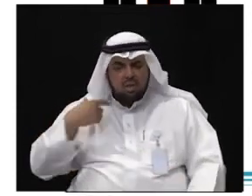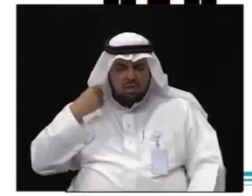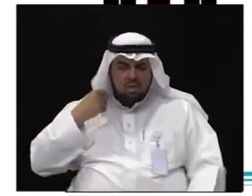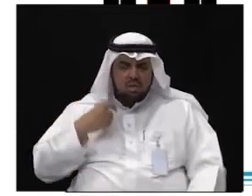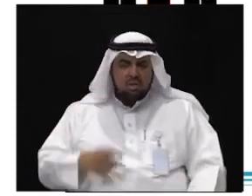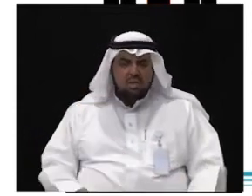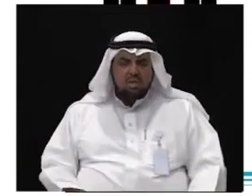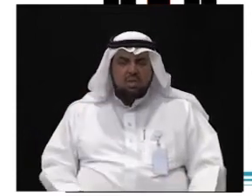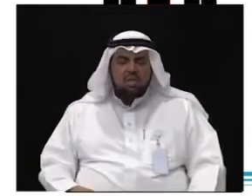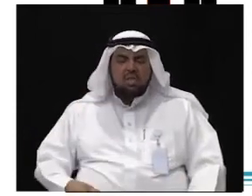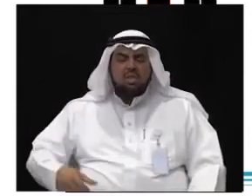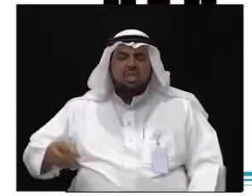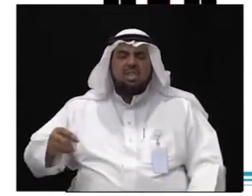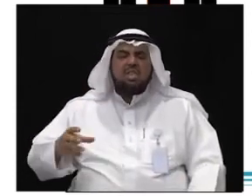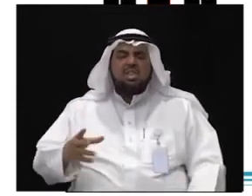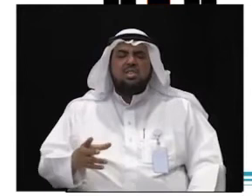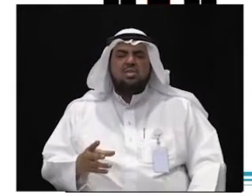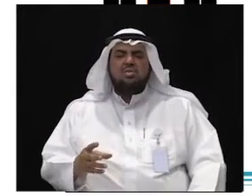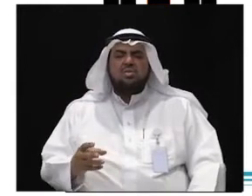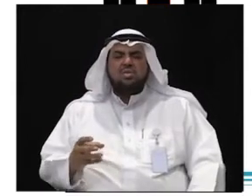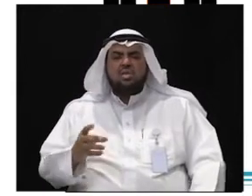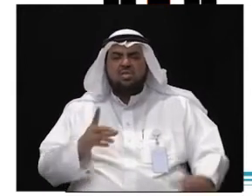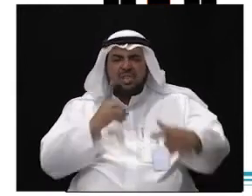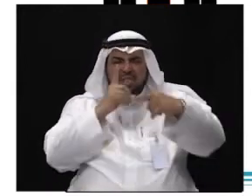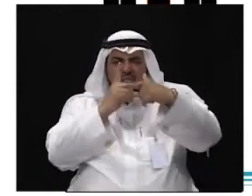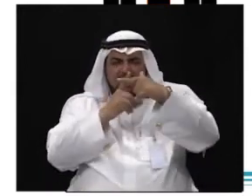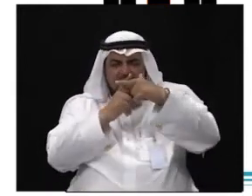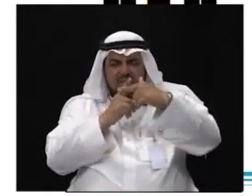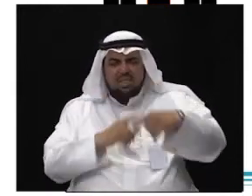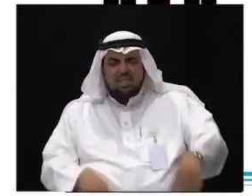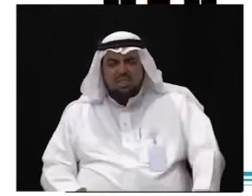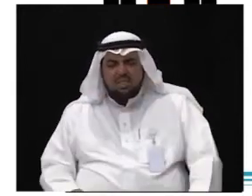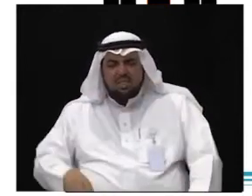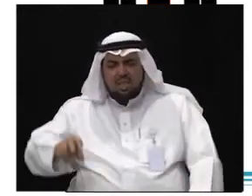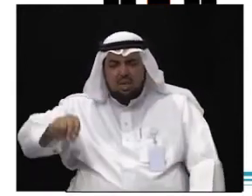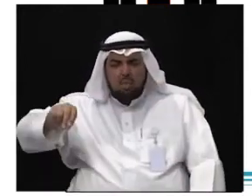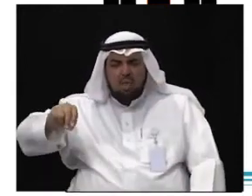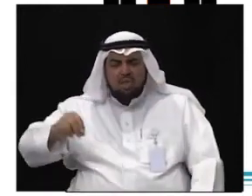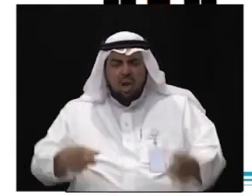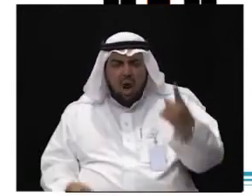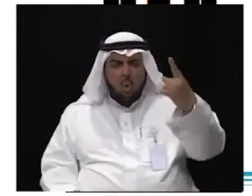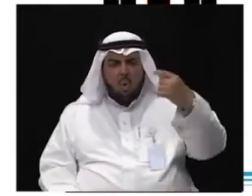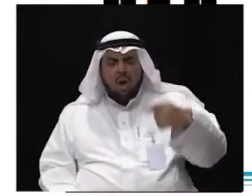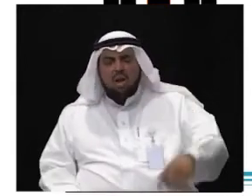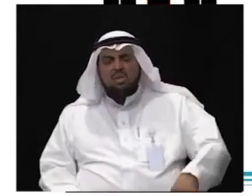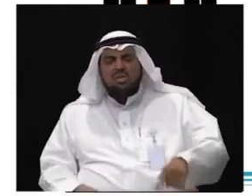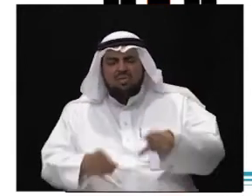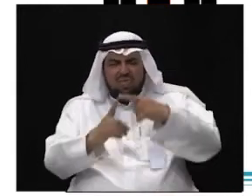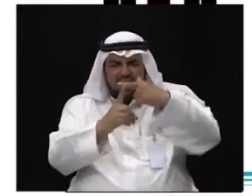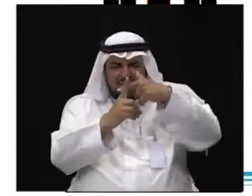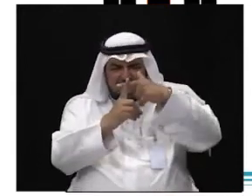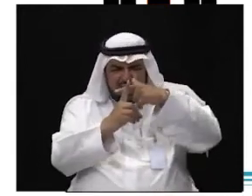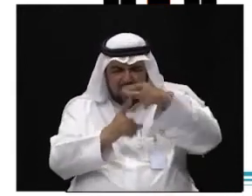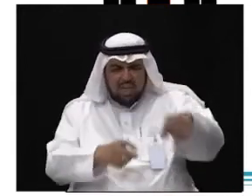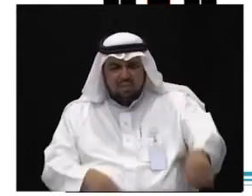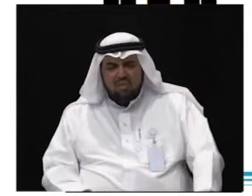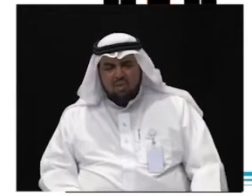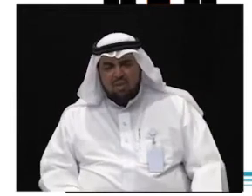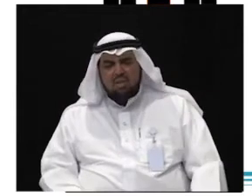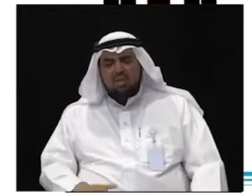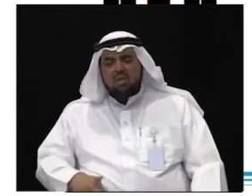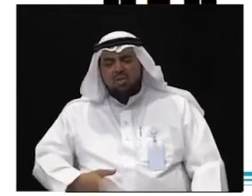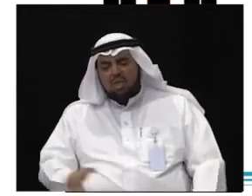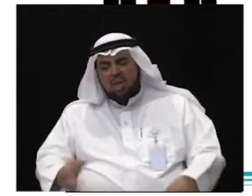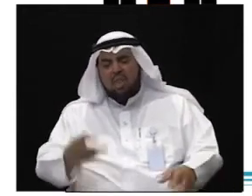إنها إشارة الزائد التي تظهر بجانب النموذج الأول فورم 1. والطريقة الأخرى؟